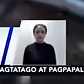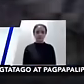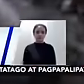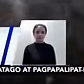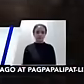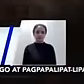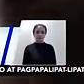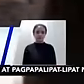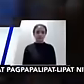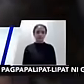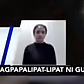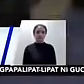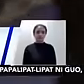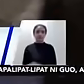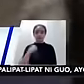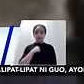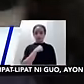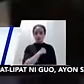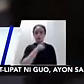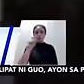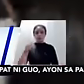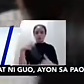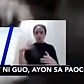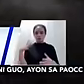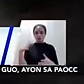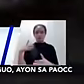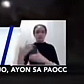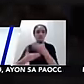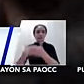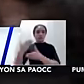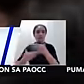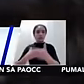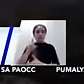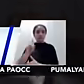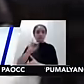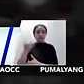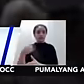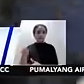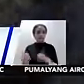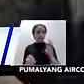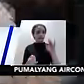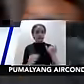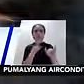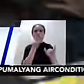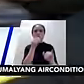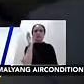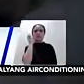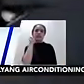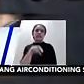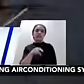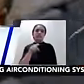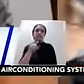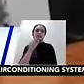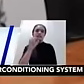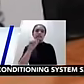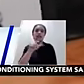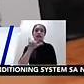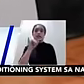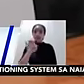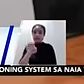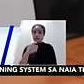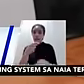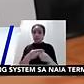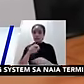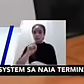Patatapusin muna ng Senado ang mga proseso ng Justice Department at Bureau of Immigration sa kapatid ni Alice Go na si Sheila at kay Cassandra Leong na